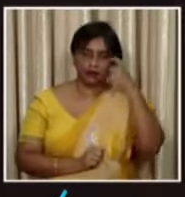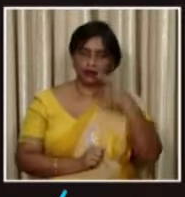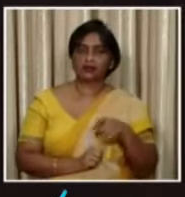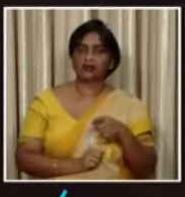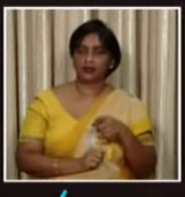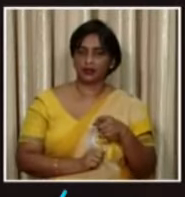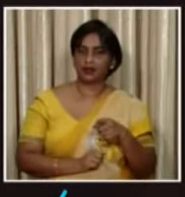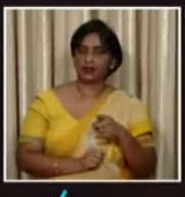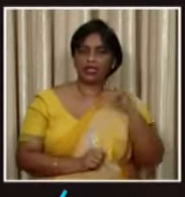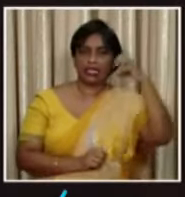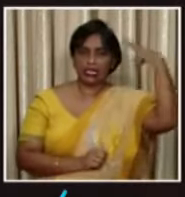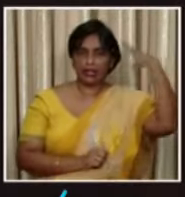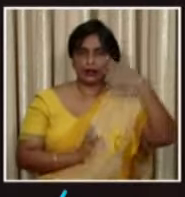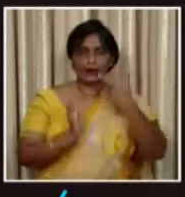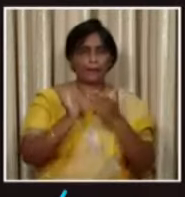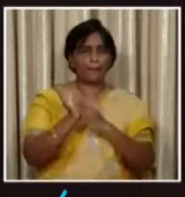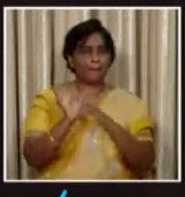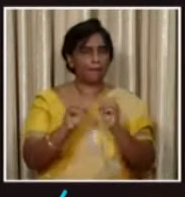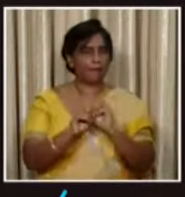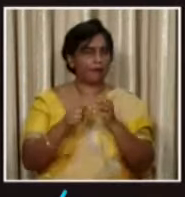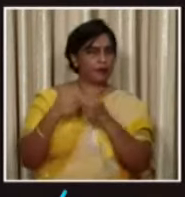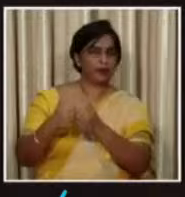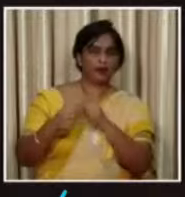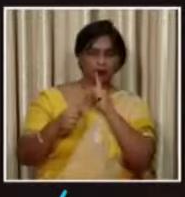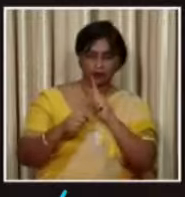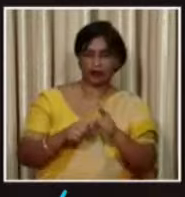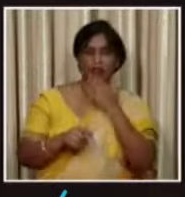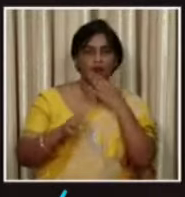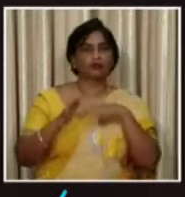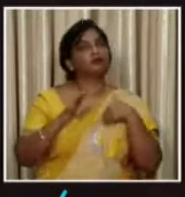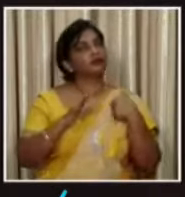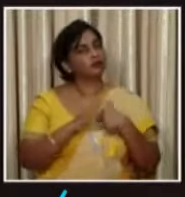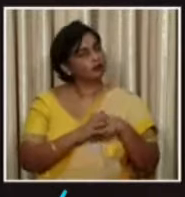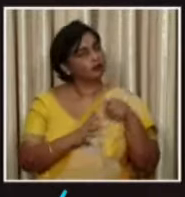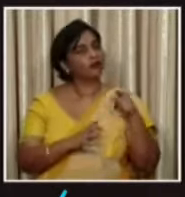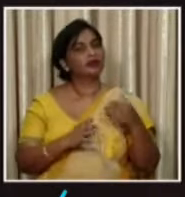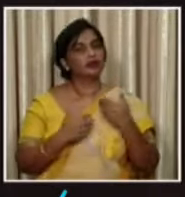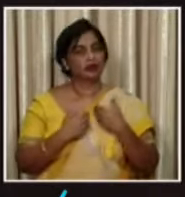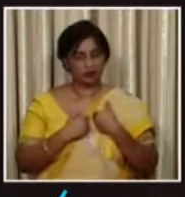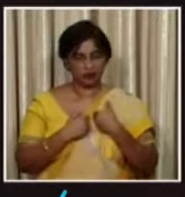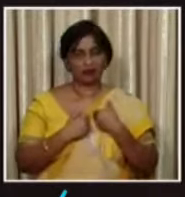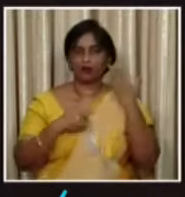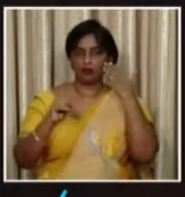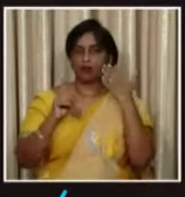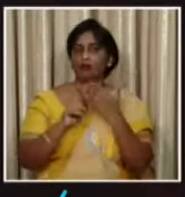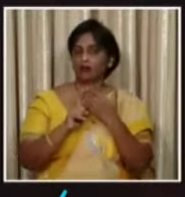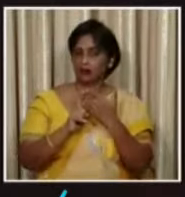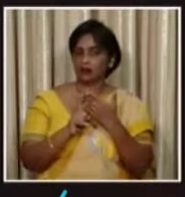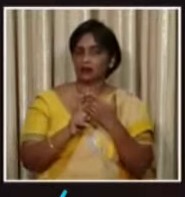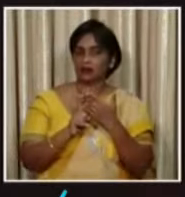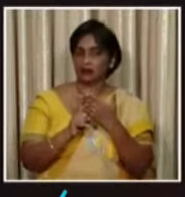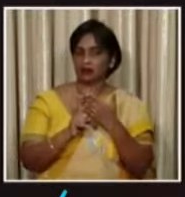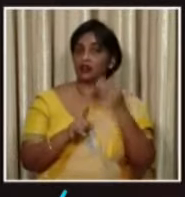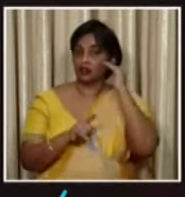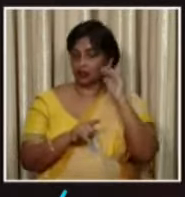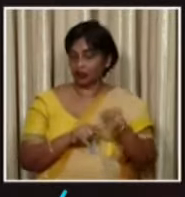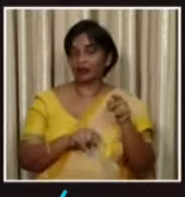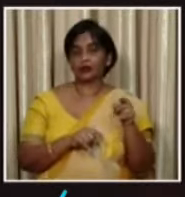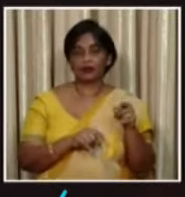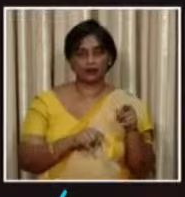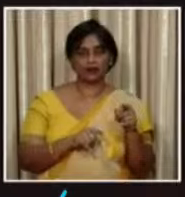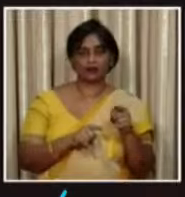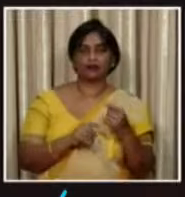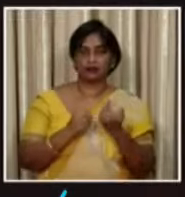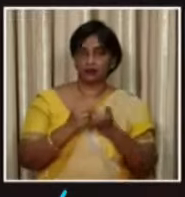අර හිරු මාධ්‍යයේ විශාල අගයීමකුත් කරලා තියෙනවා විදුවල්පතිතුමා සහ අපි ඒ වෙනුවෙන් එතුමිය ඒ දියණිය